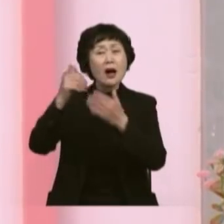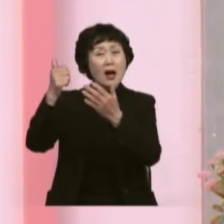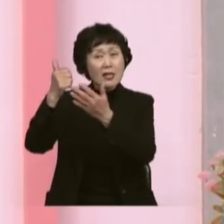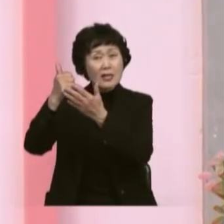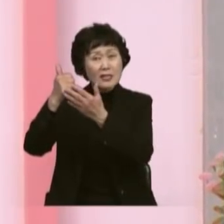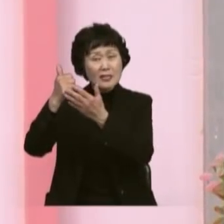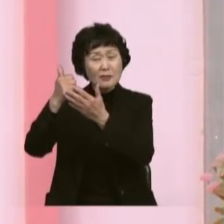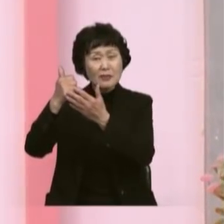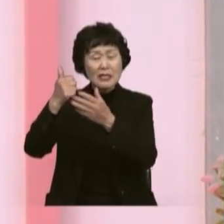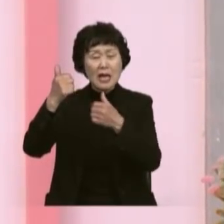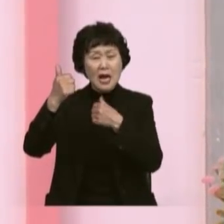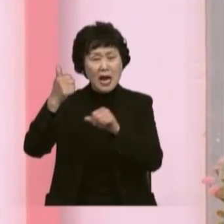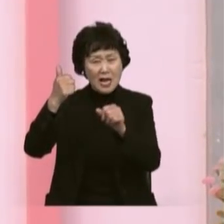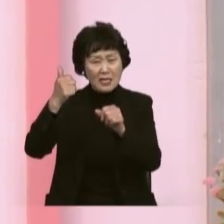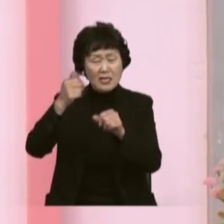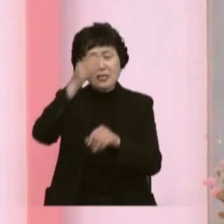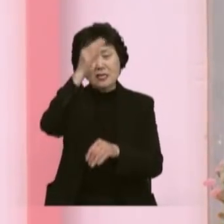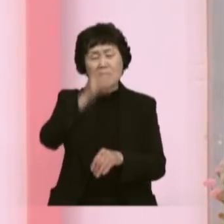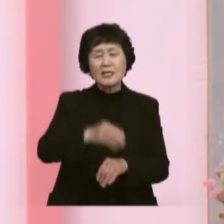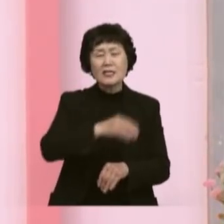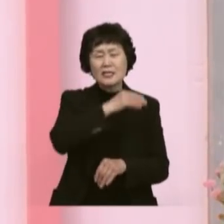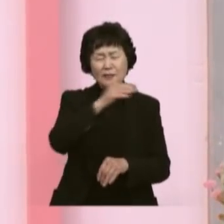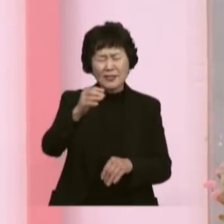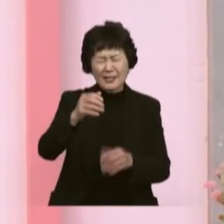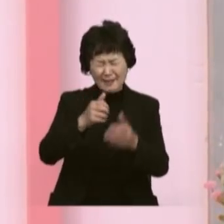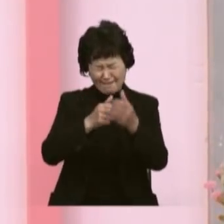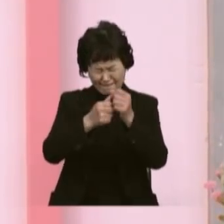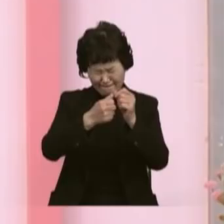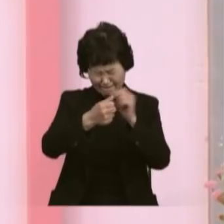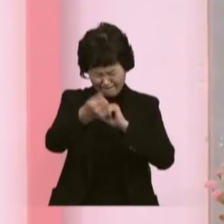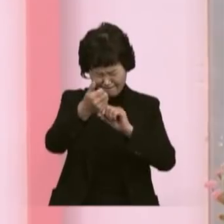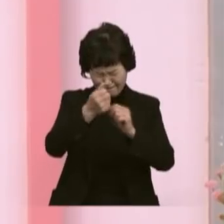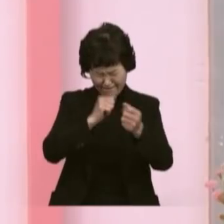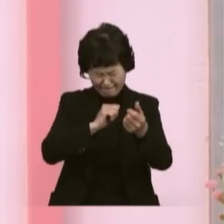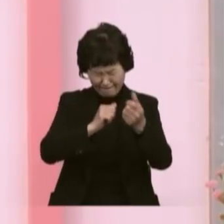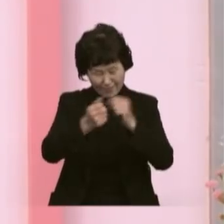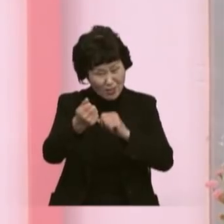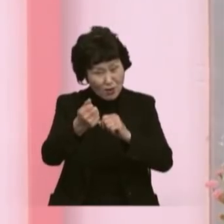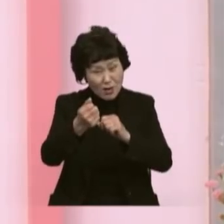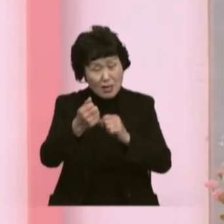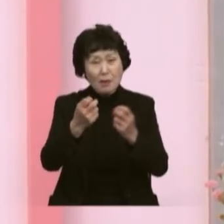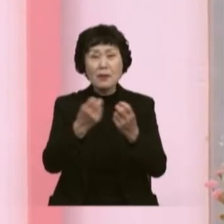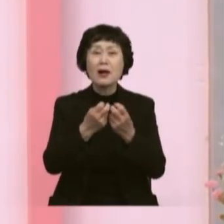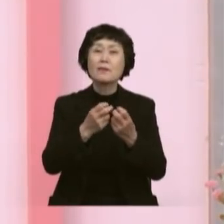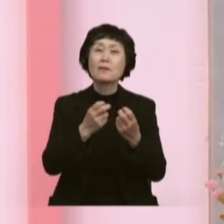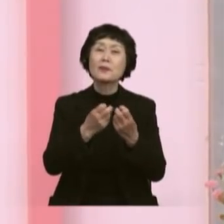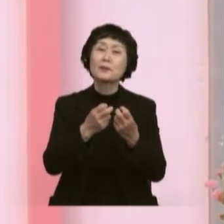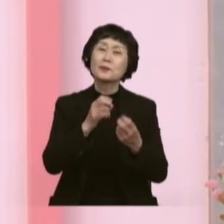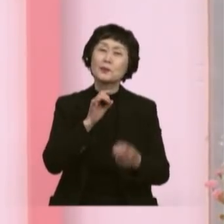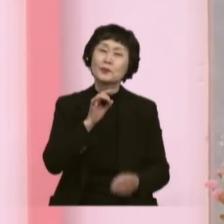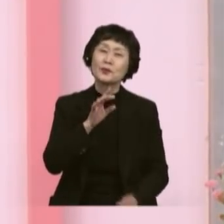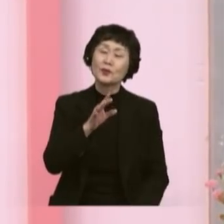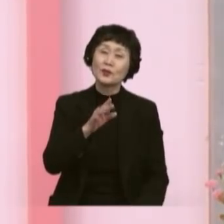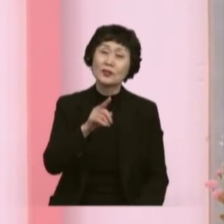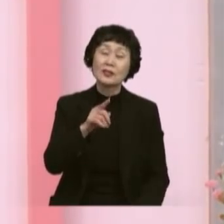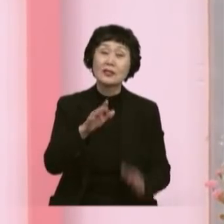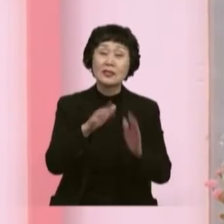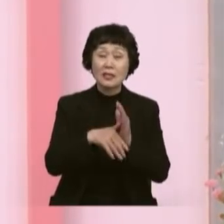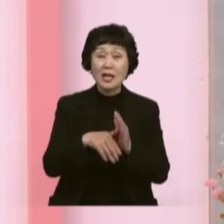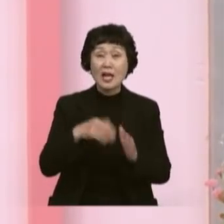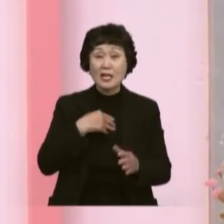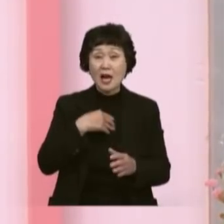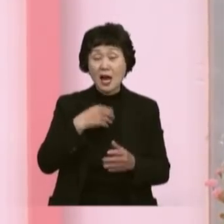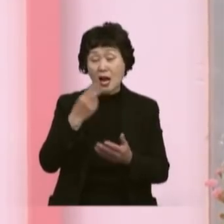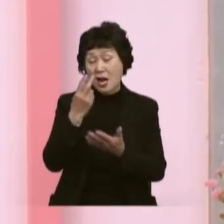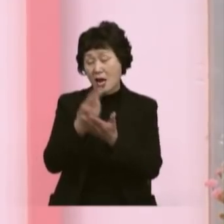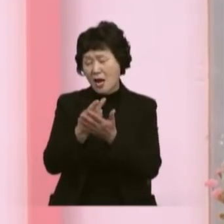십자가에 갈길각이 찢어 죽이지 않으면 방법이 없어서. 제가 그때 정말 무긴실에서요 수천